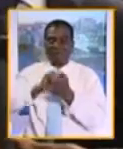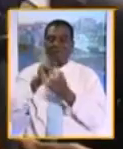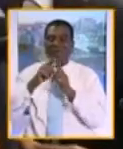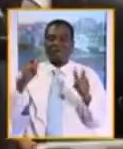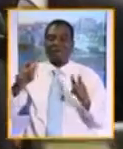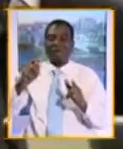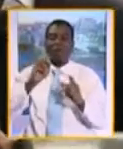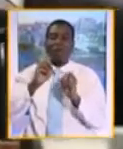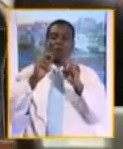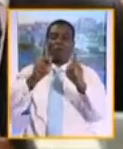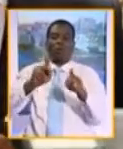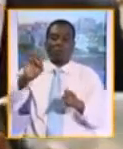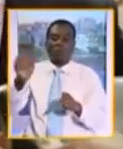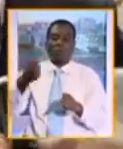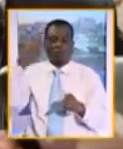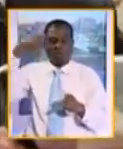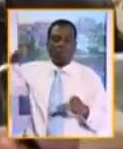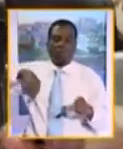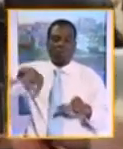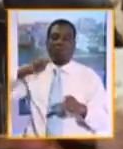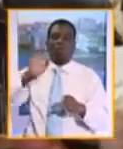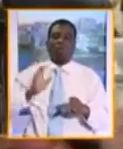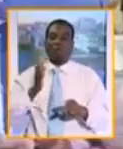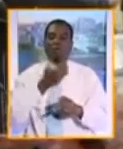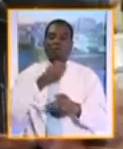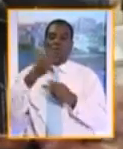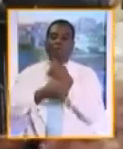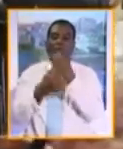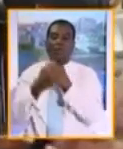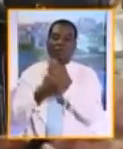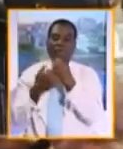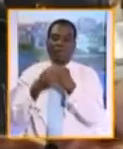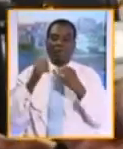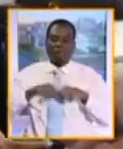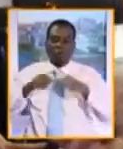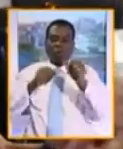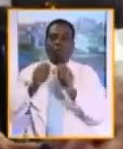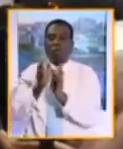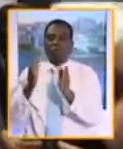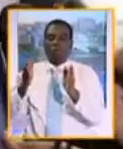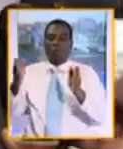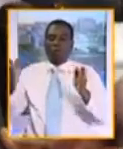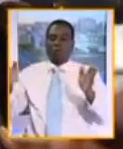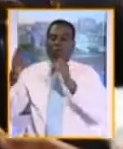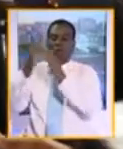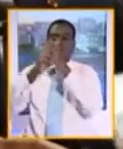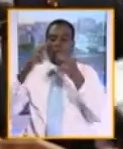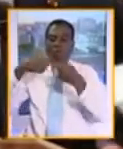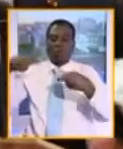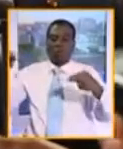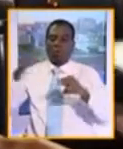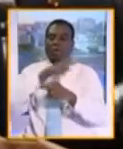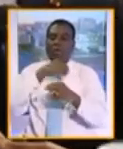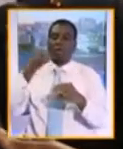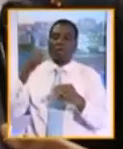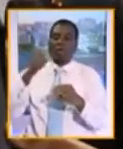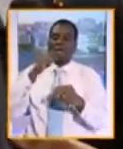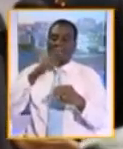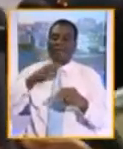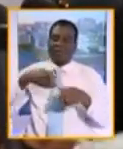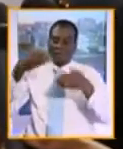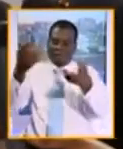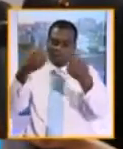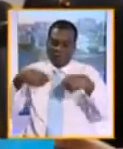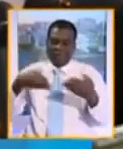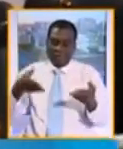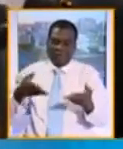grande opportunité pour notre pays de continuer d'élargir ses relations. Et être à Lisbonne aujourd'hui est